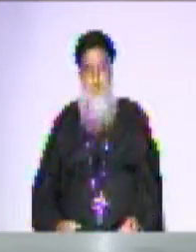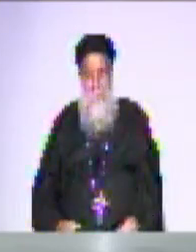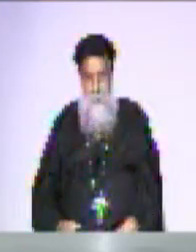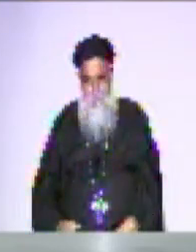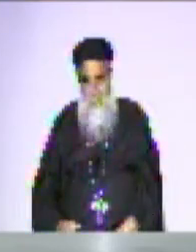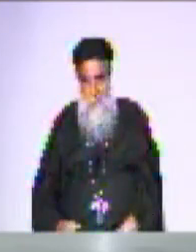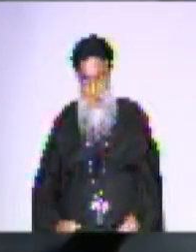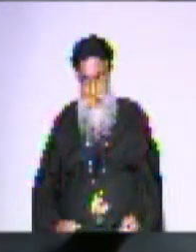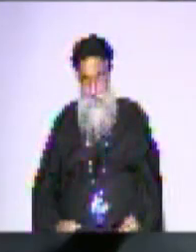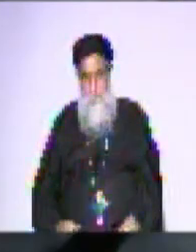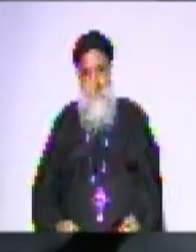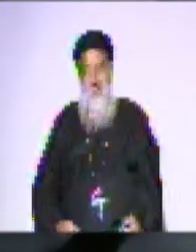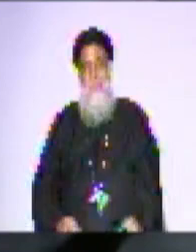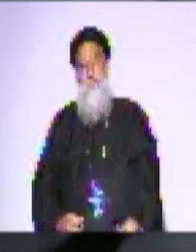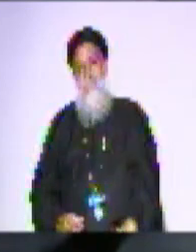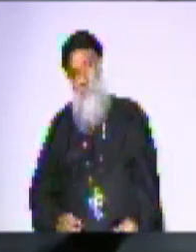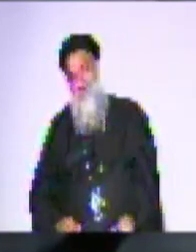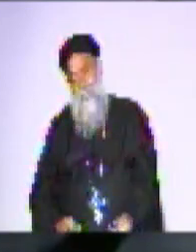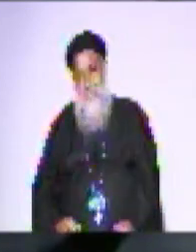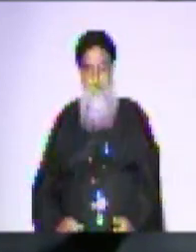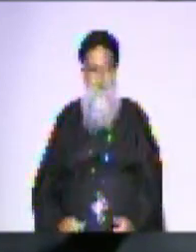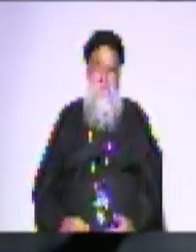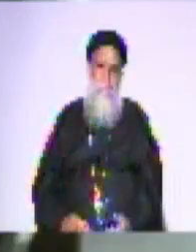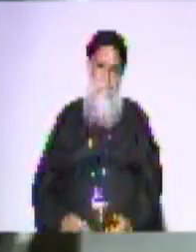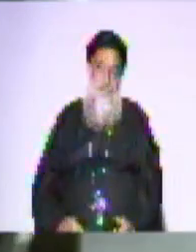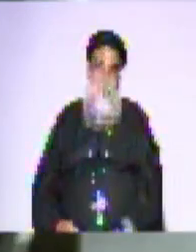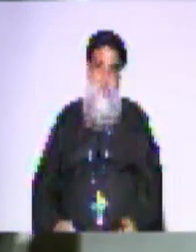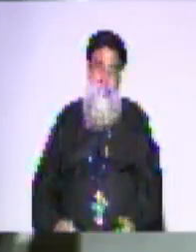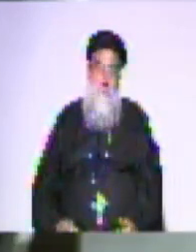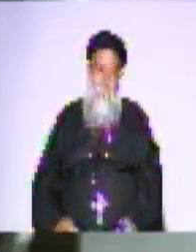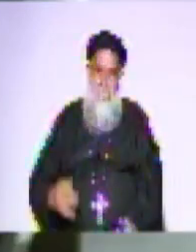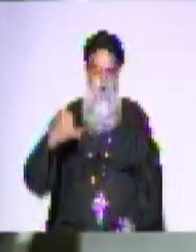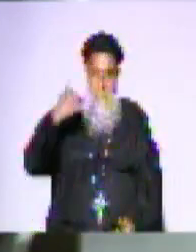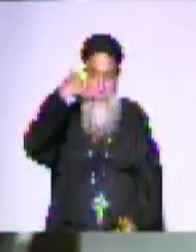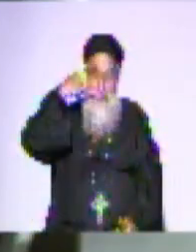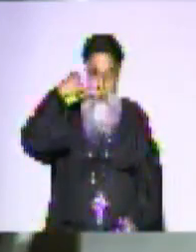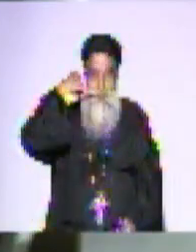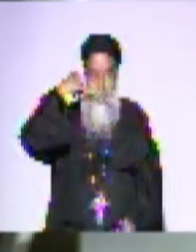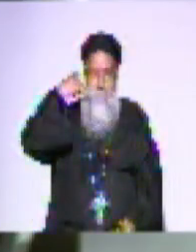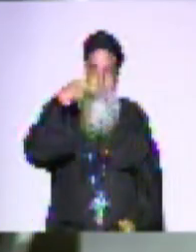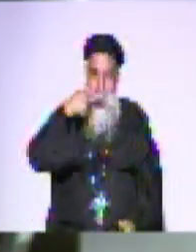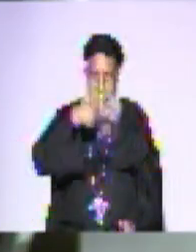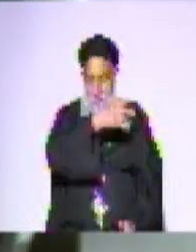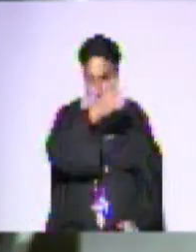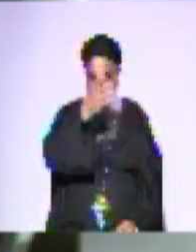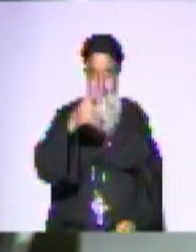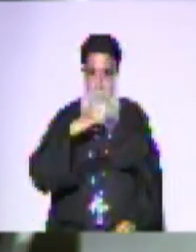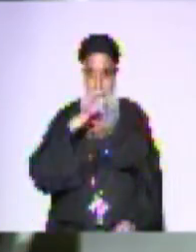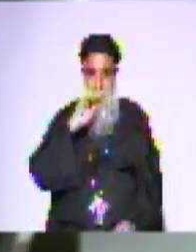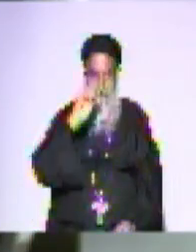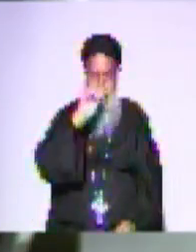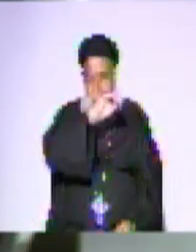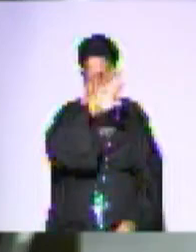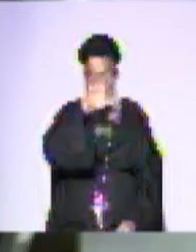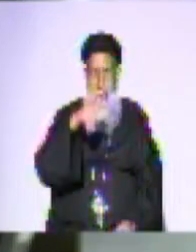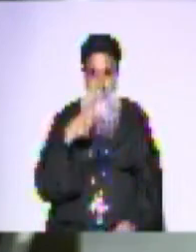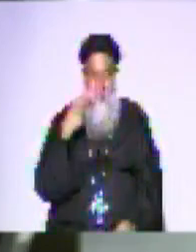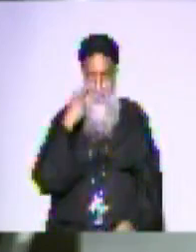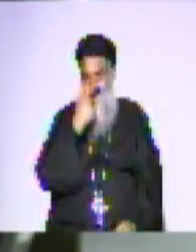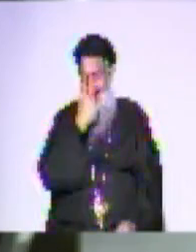طيب يسيب بيانات وسيدنا؟ لا تسيب بس في الكنترول الكلام اللي انت قلته،